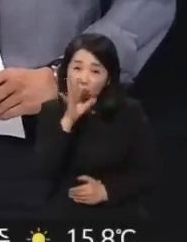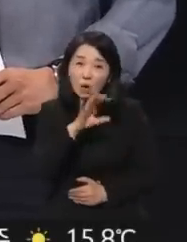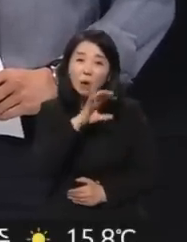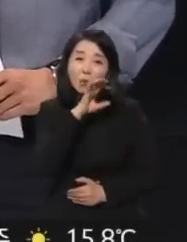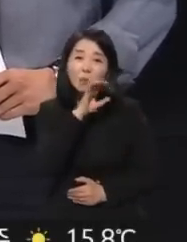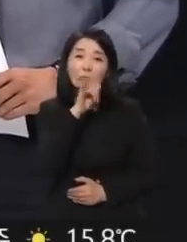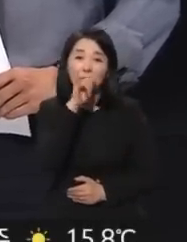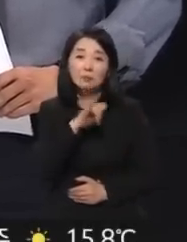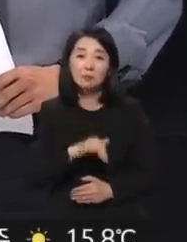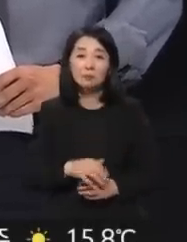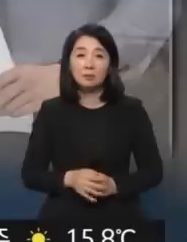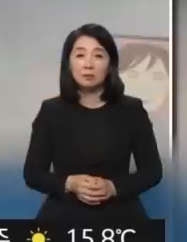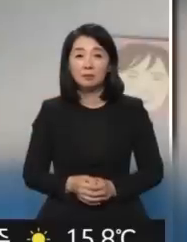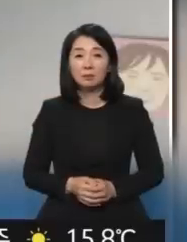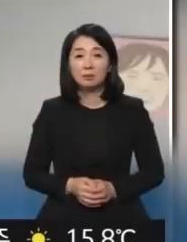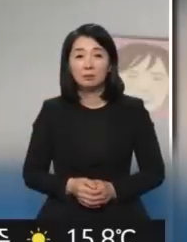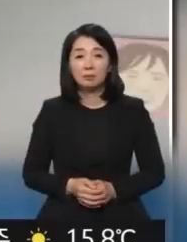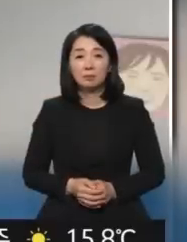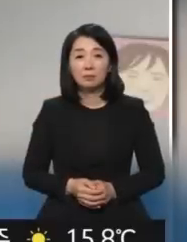담긴 내용입니다.